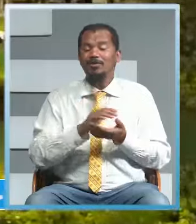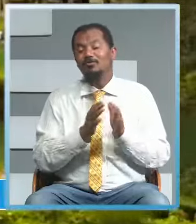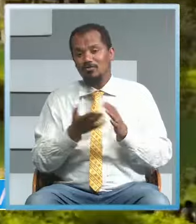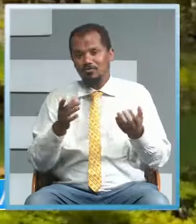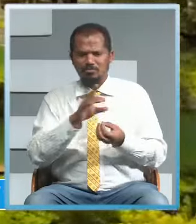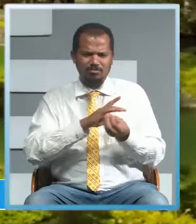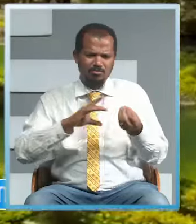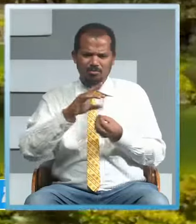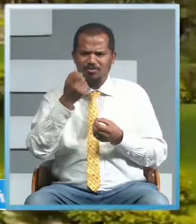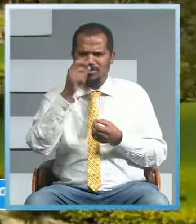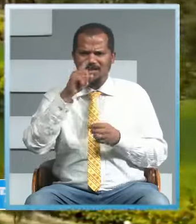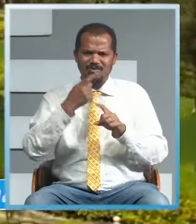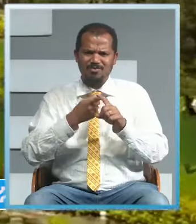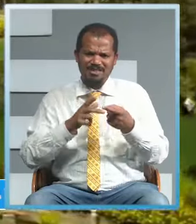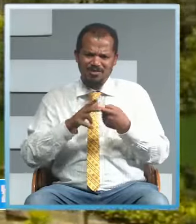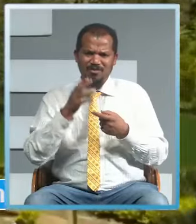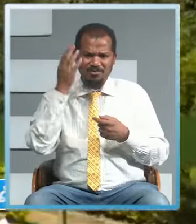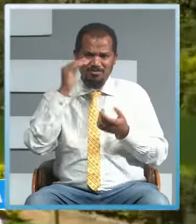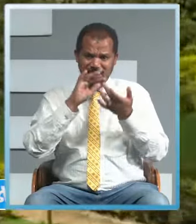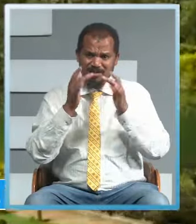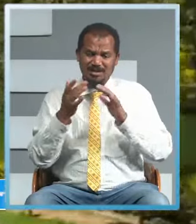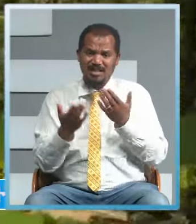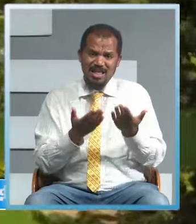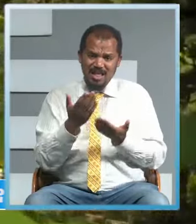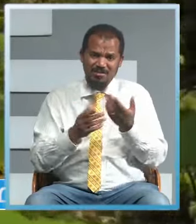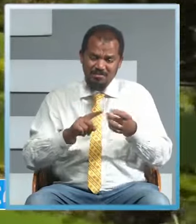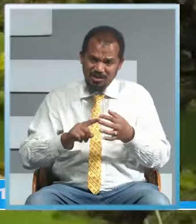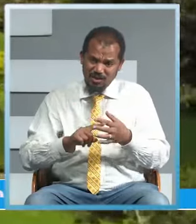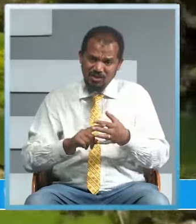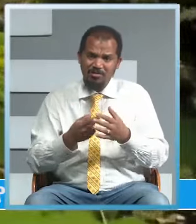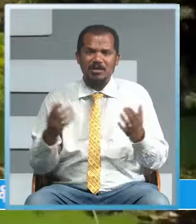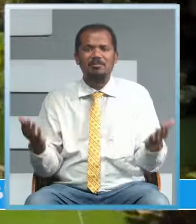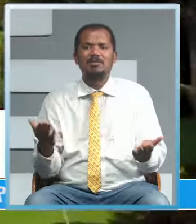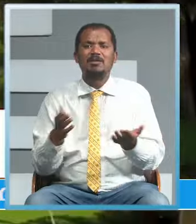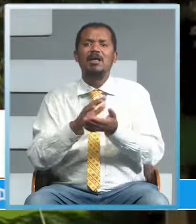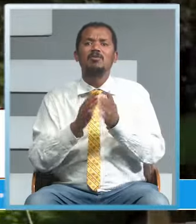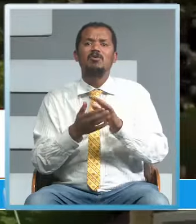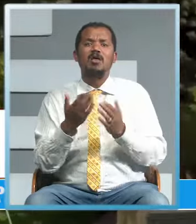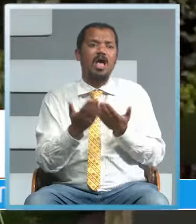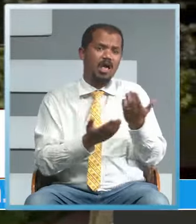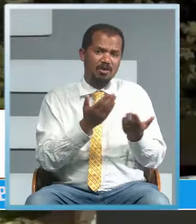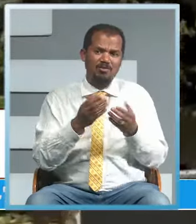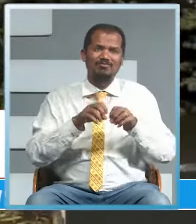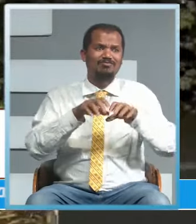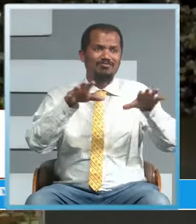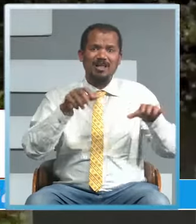በክልሉ ለ11 ወራት ተቋርጦ የነበረው የበይነ መረብ አገልግሎት መጀመር የሚበረታታ ቢሆንም አገልግሎቱ ያልተደረሰባቸው